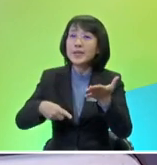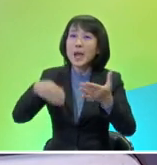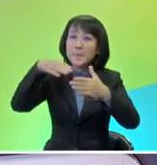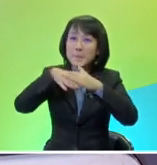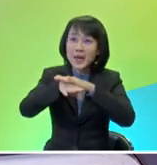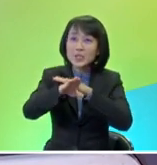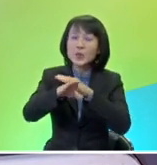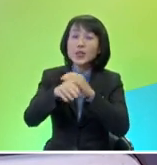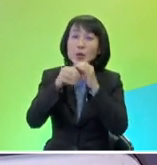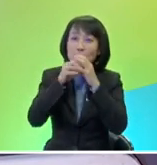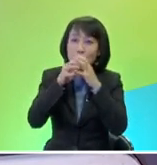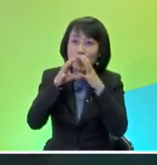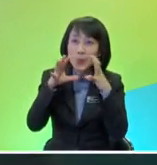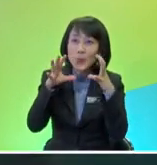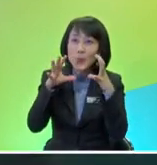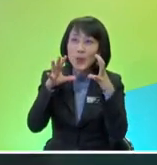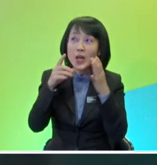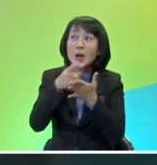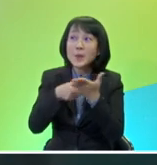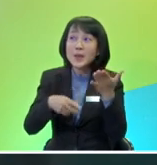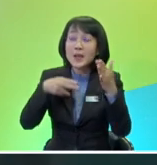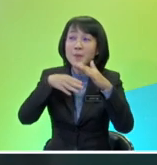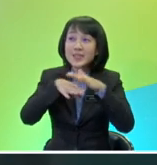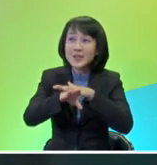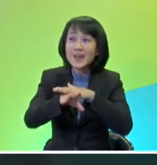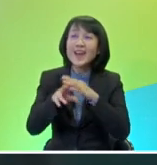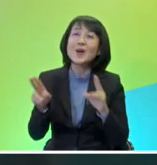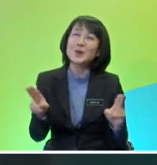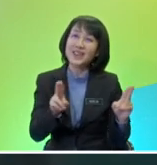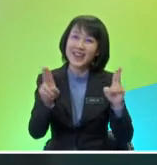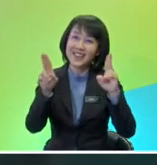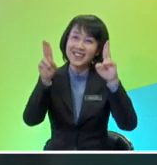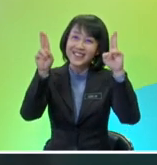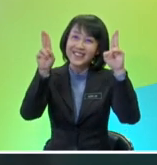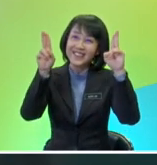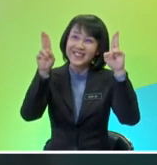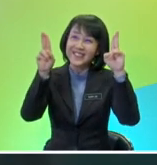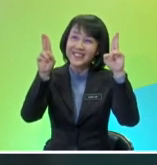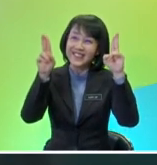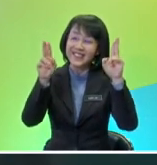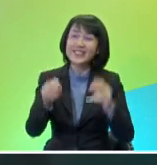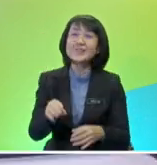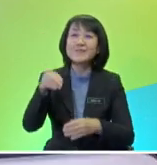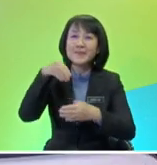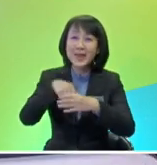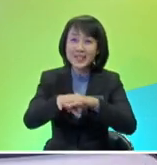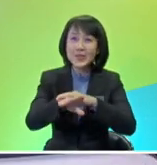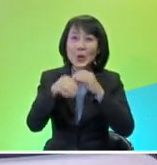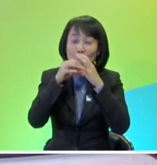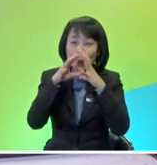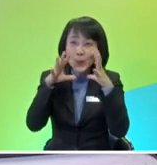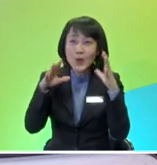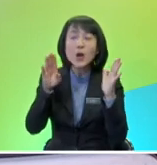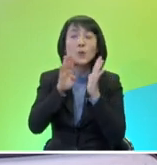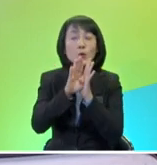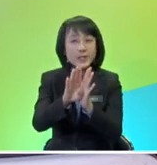balon ini pastinya ialah... Apa dia, cikgu? Udara. Udara lah. Udara yang masuk. Jadi, memang